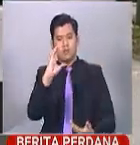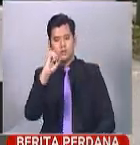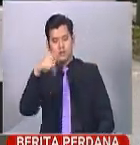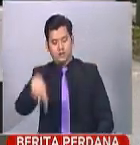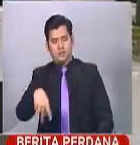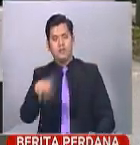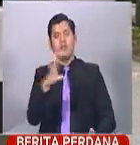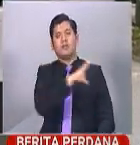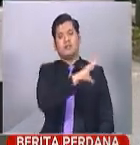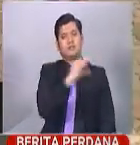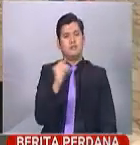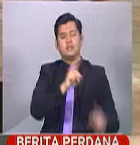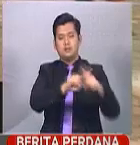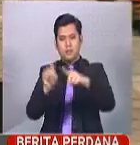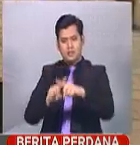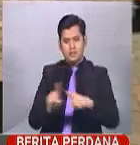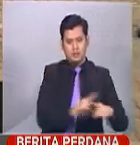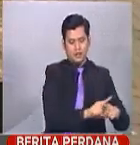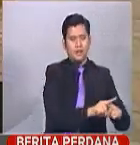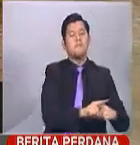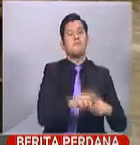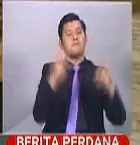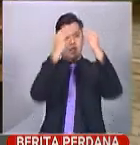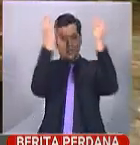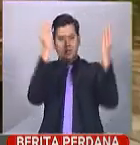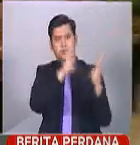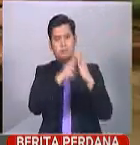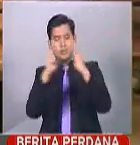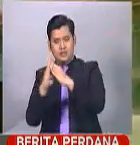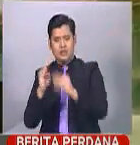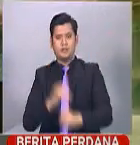flora dan Majlis perbandaran Ampang Jaya